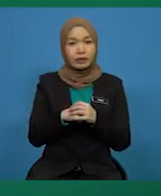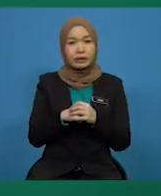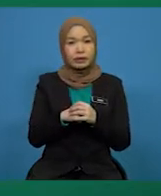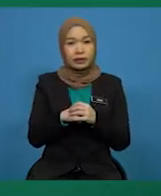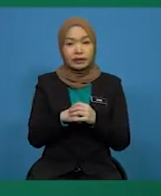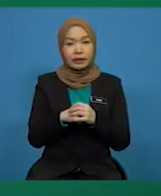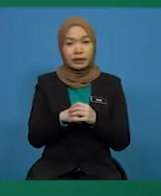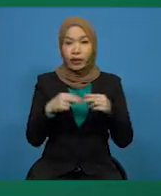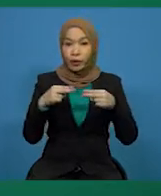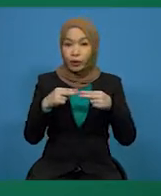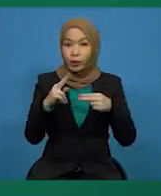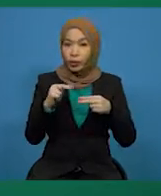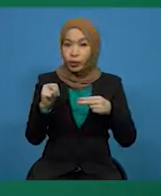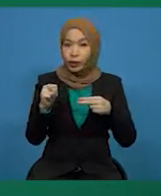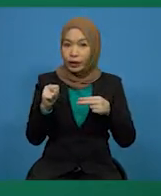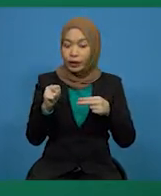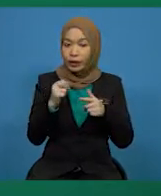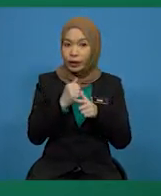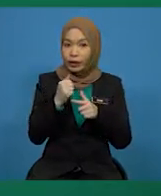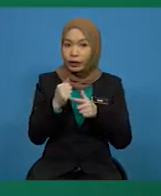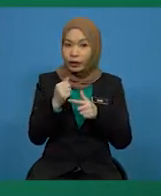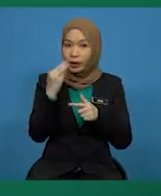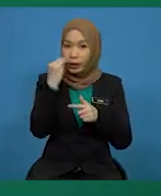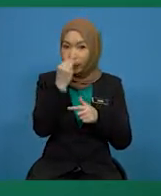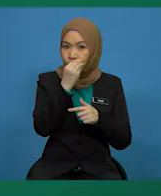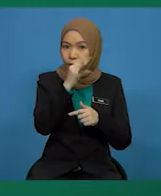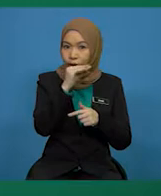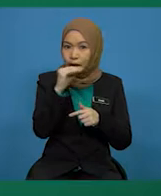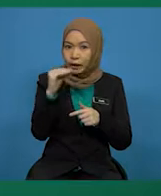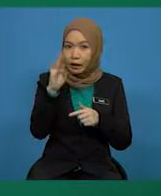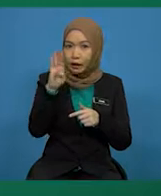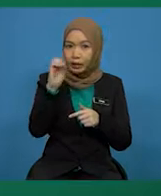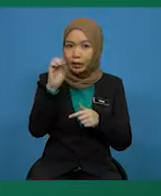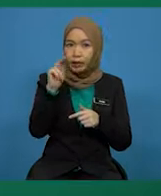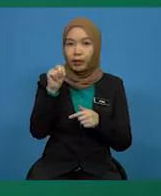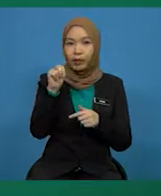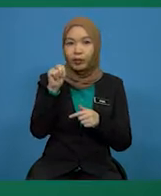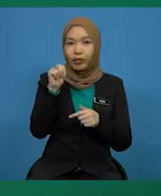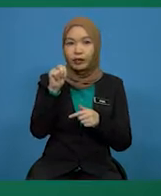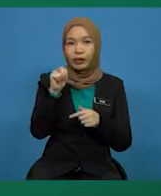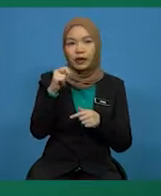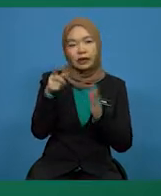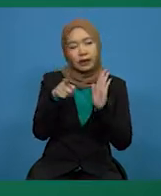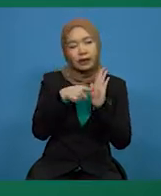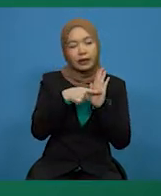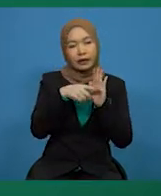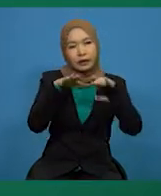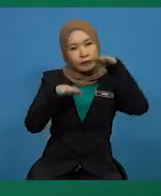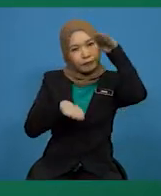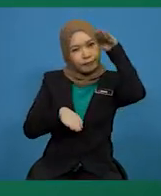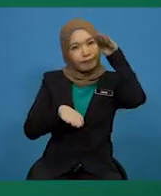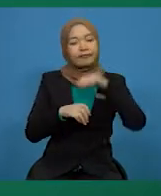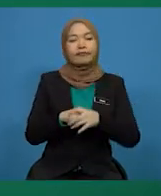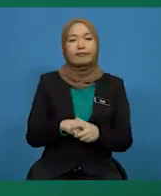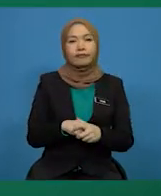disebabkan hubungan antara kadar bunga dengan harga bond hubungannya adalah secara negatif.